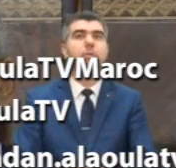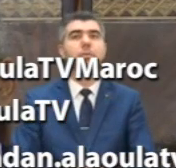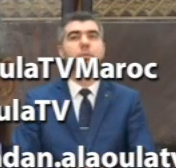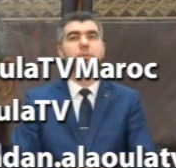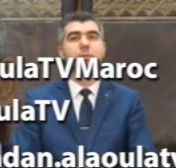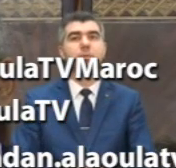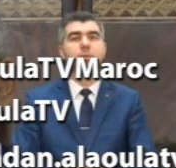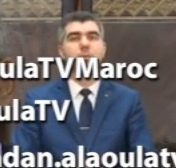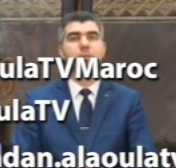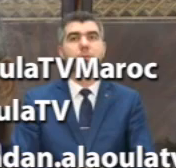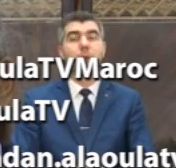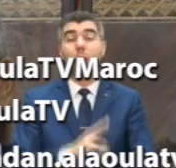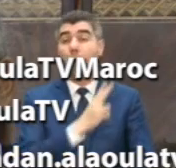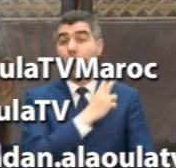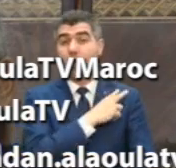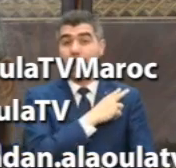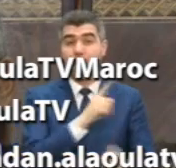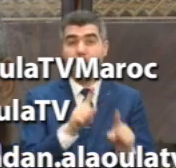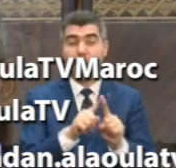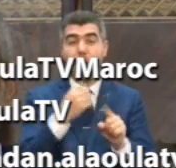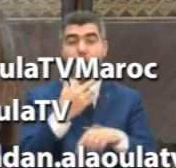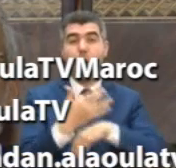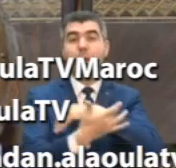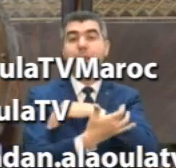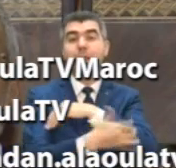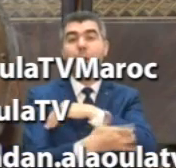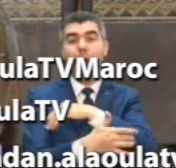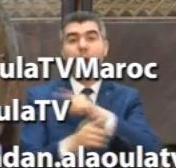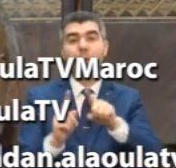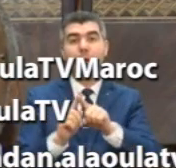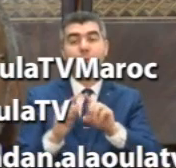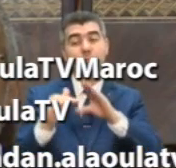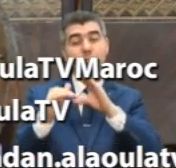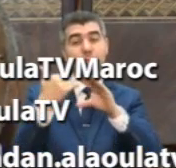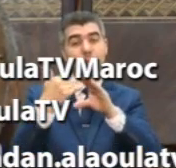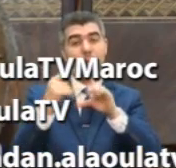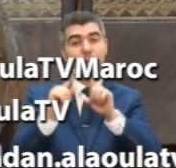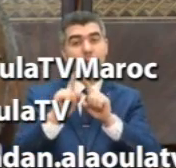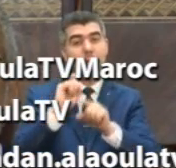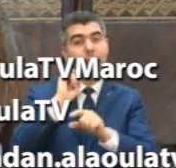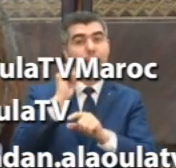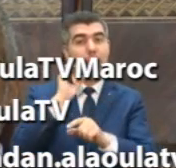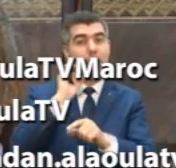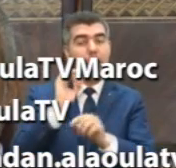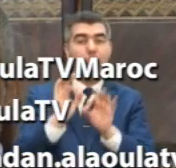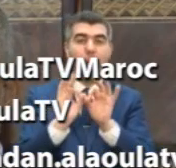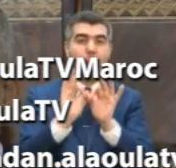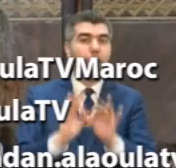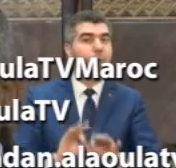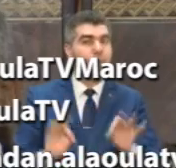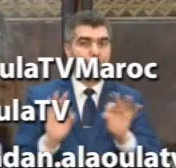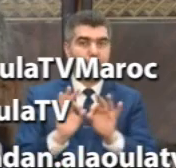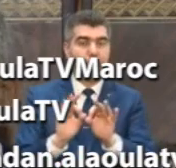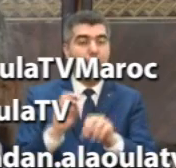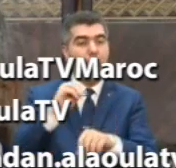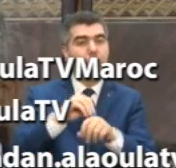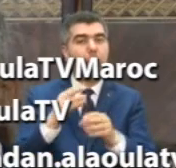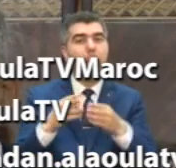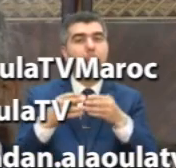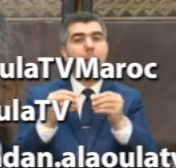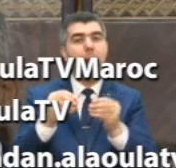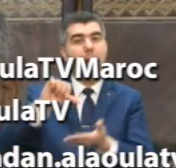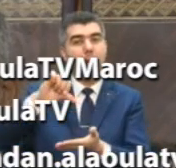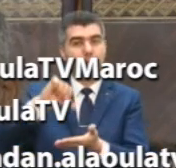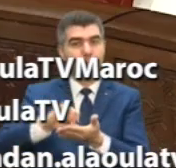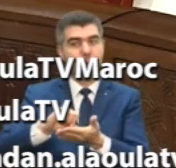فالمتعاقدين المتدربين الآن ديال الصويرة لم يتوصلوا على بمستحقاتهم، كذلك في مراكش